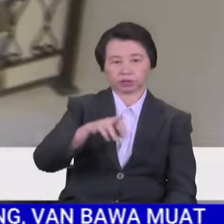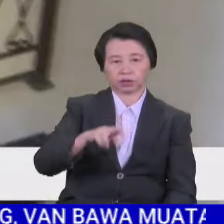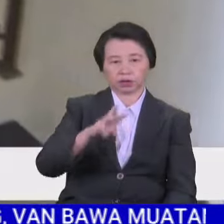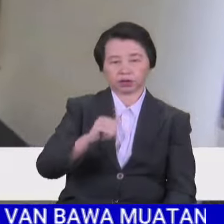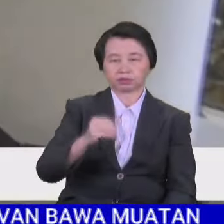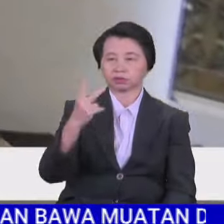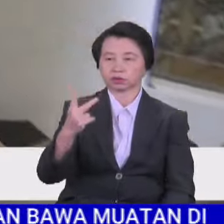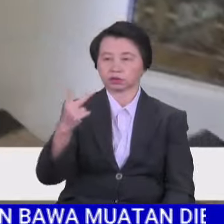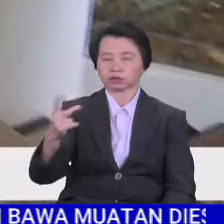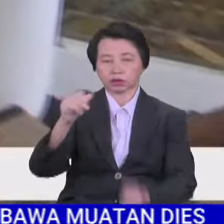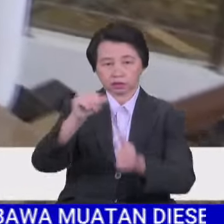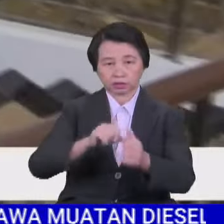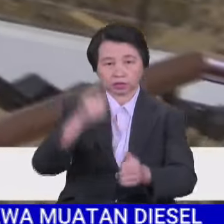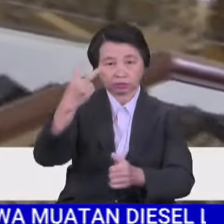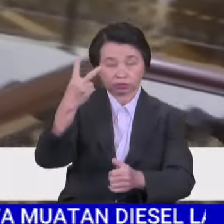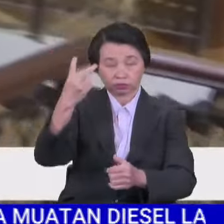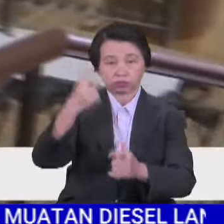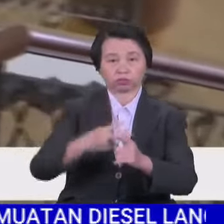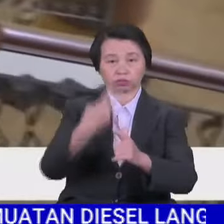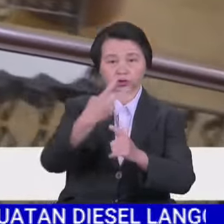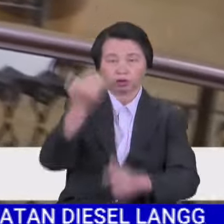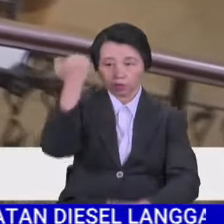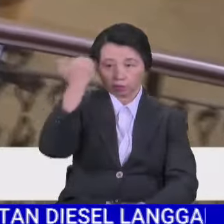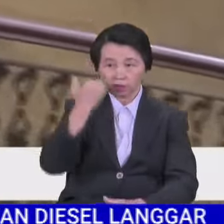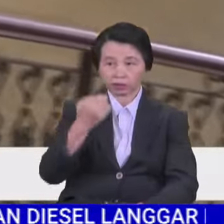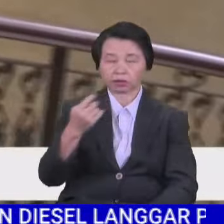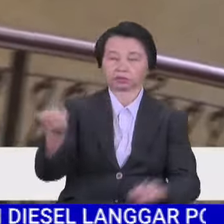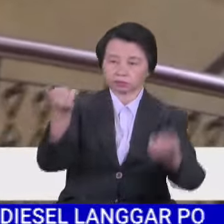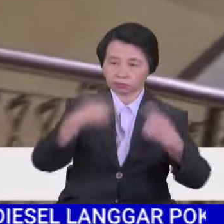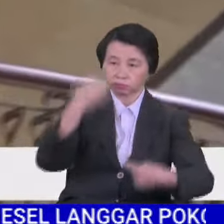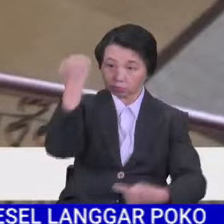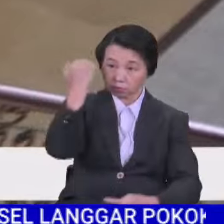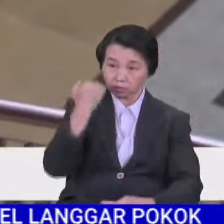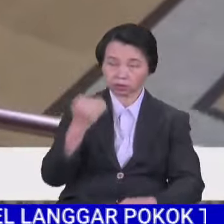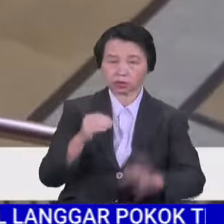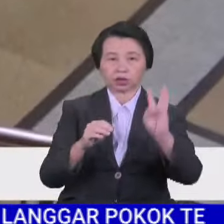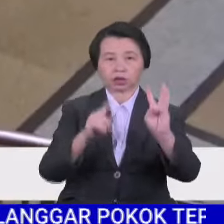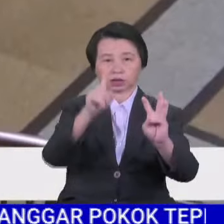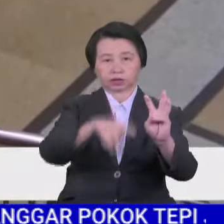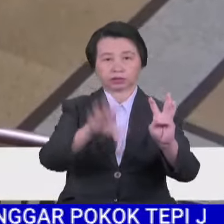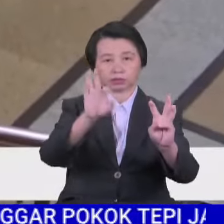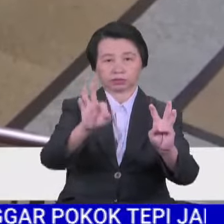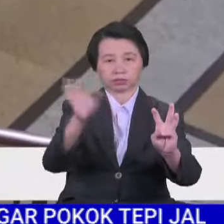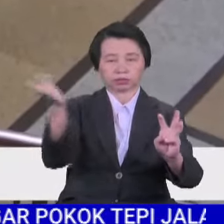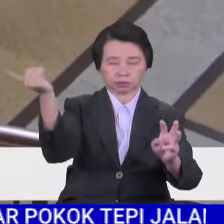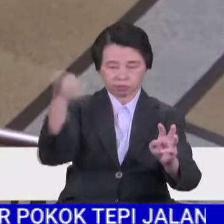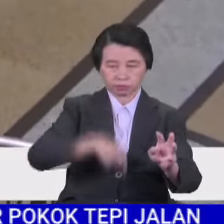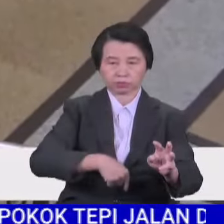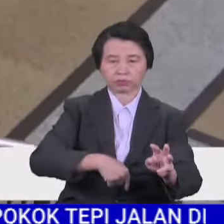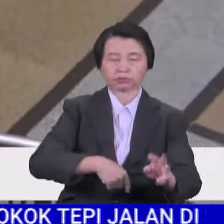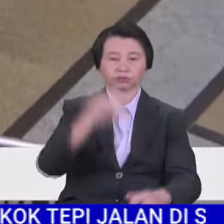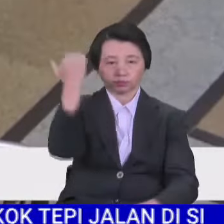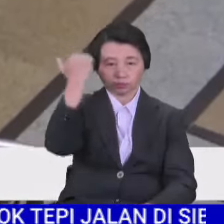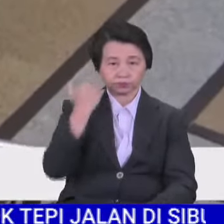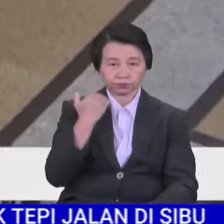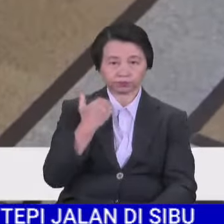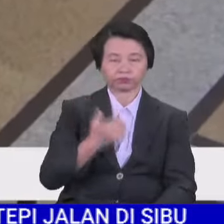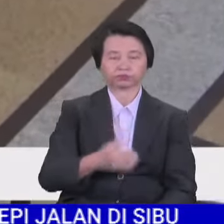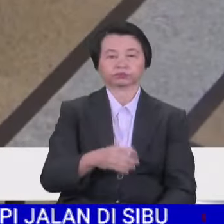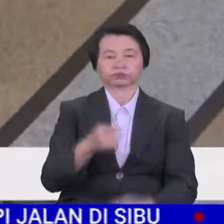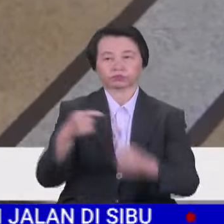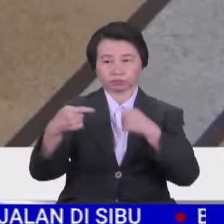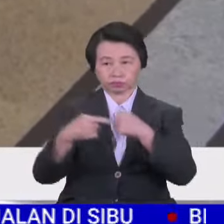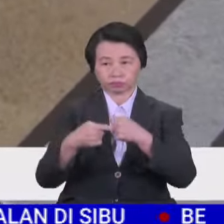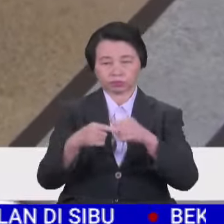Kinabalu setiap dua bulan mahkamah menetapkan sebutan semula cash pada enam September depan pendakwaan dijalankan